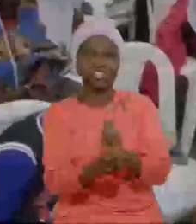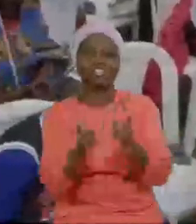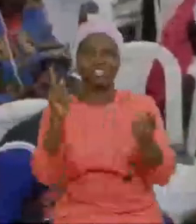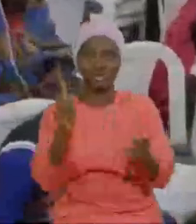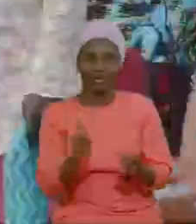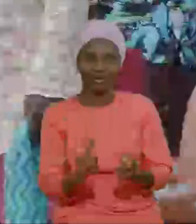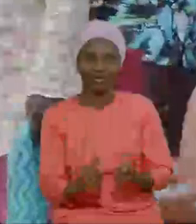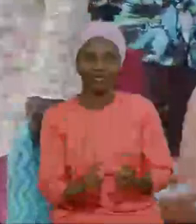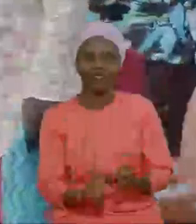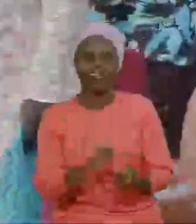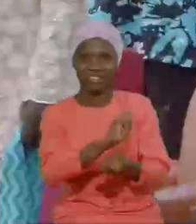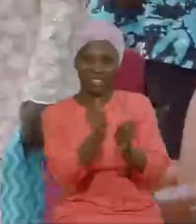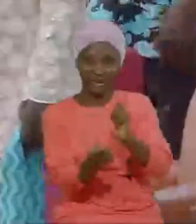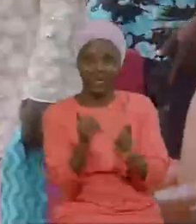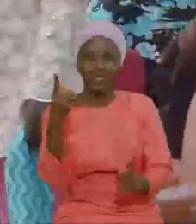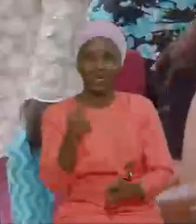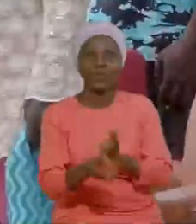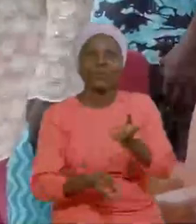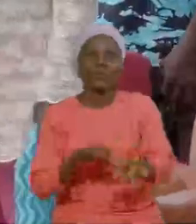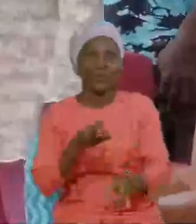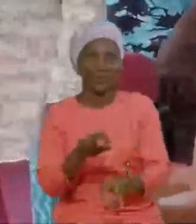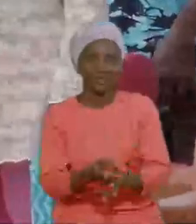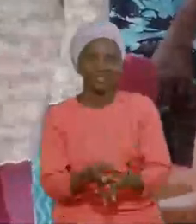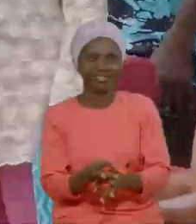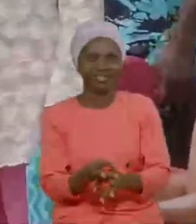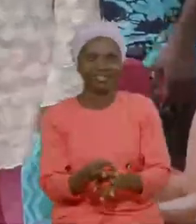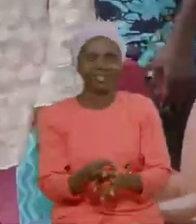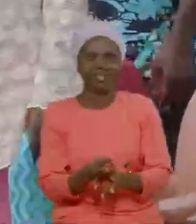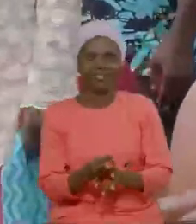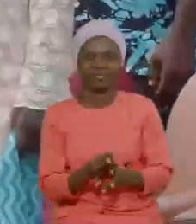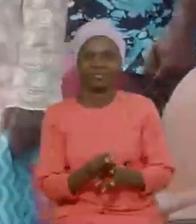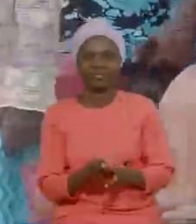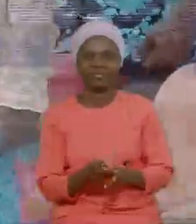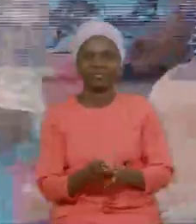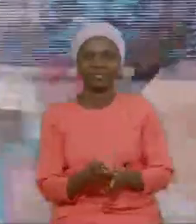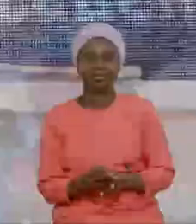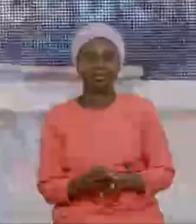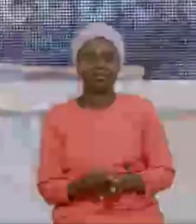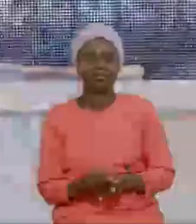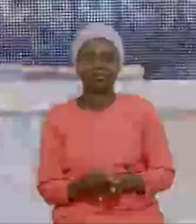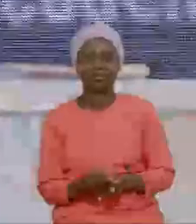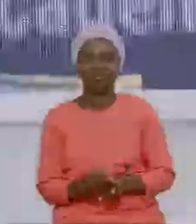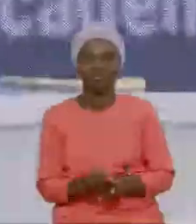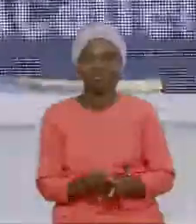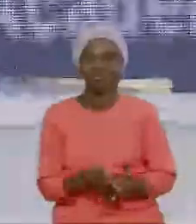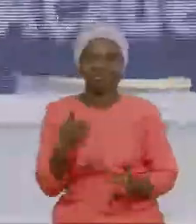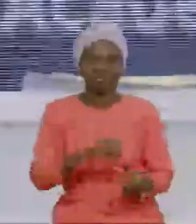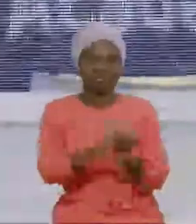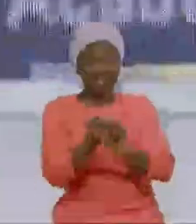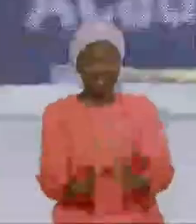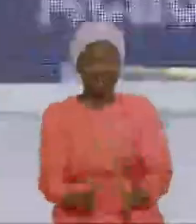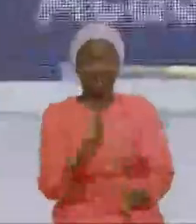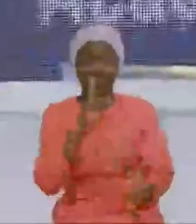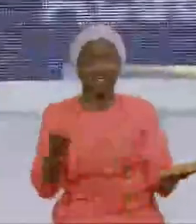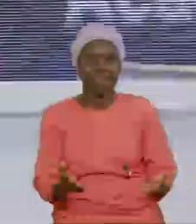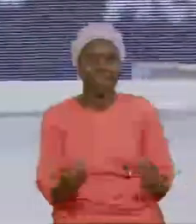change, to change the world. Transformer pour transformer le monde. The changers are here today. Les transformateurs sont